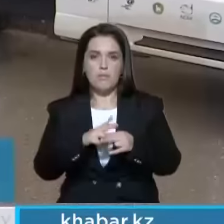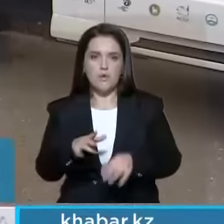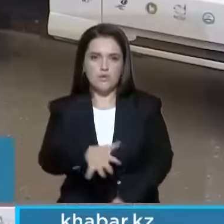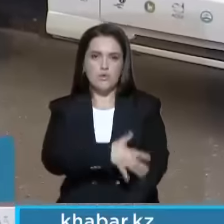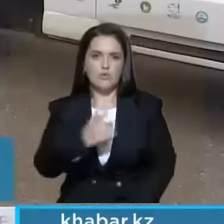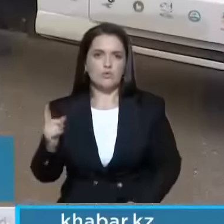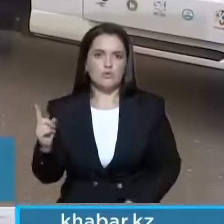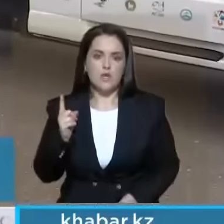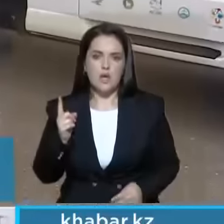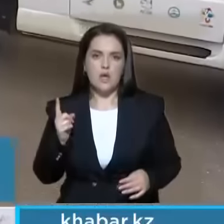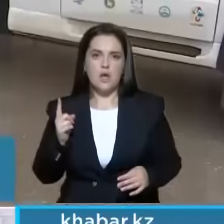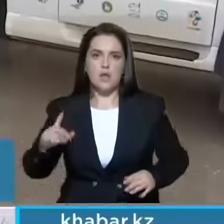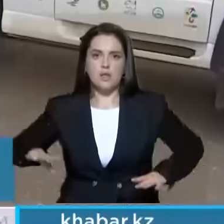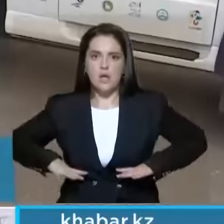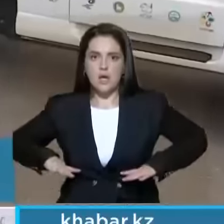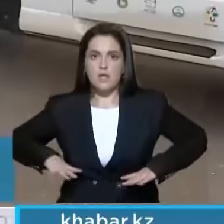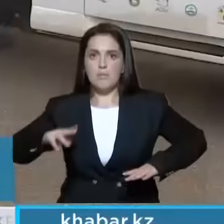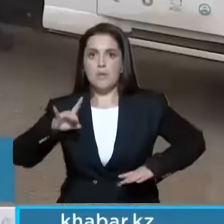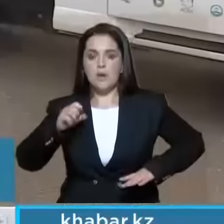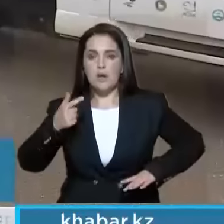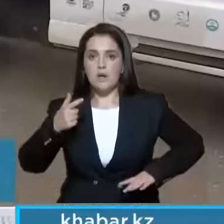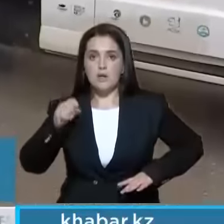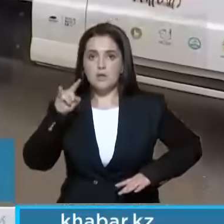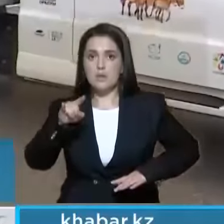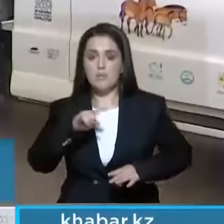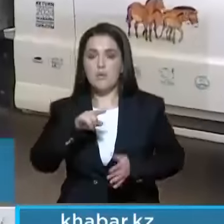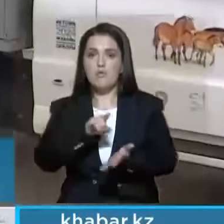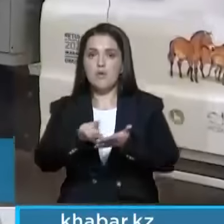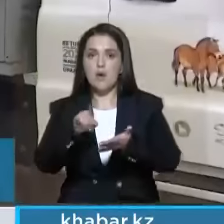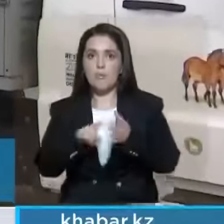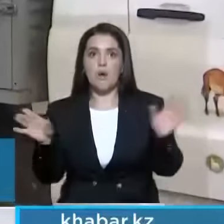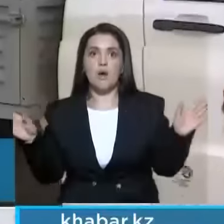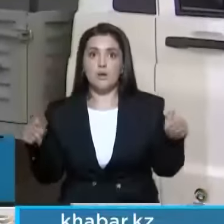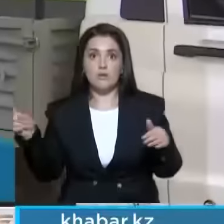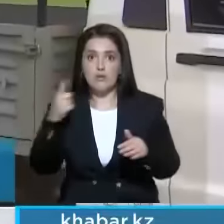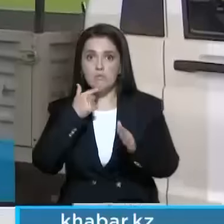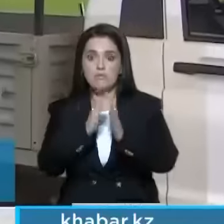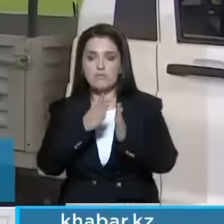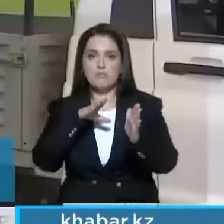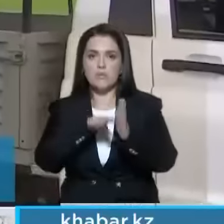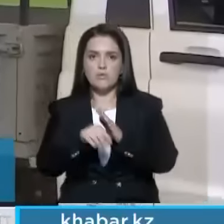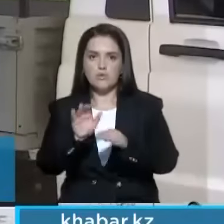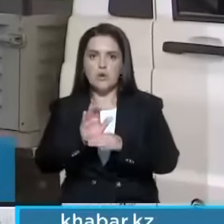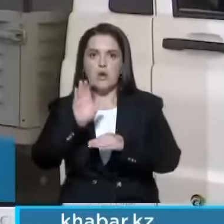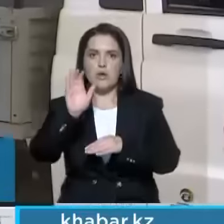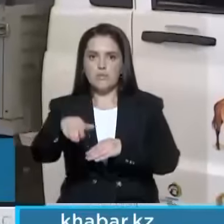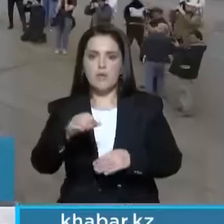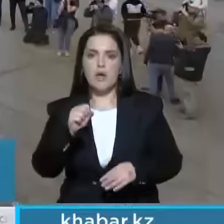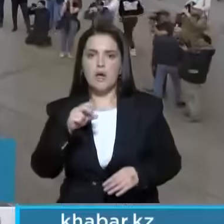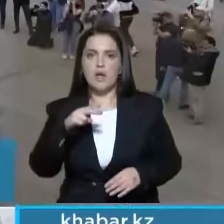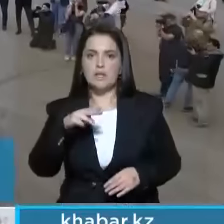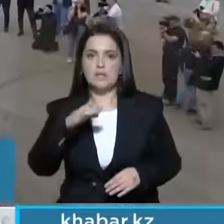долгожданных лошадей. Их отправили из Праги самолетом в аэропорт Аркалыка. Теперь краснокнижных животных отправят в резерват